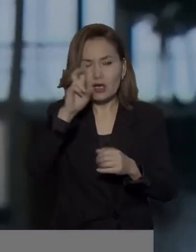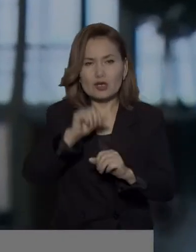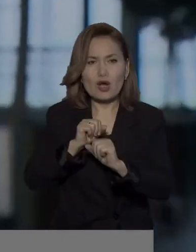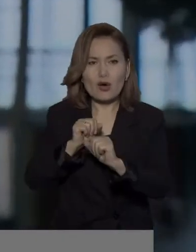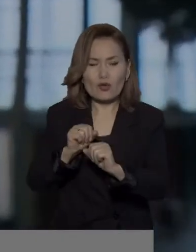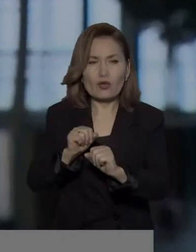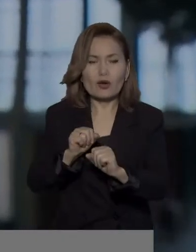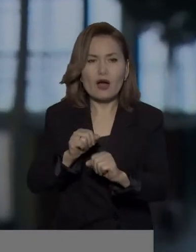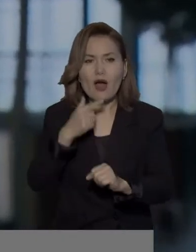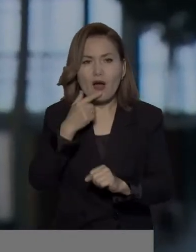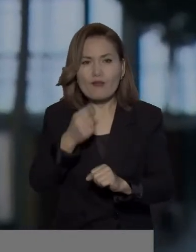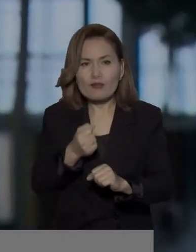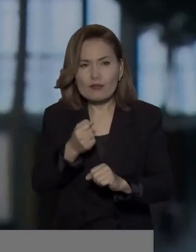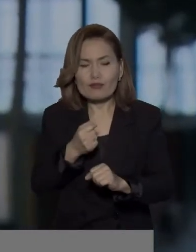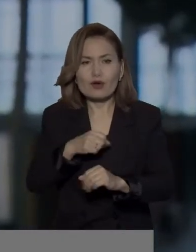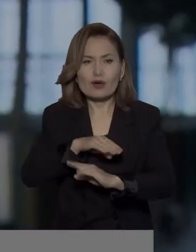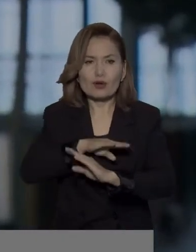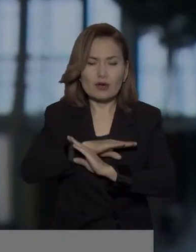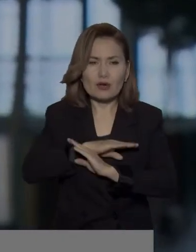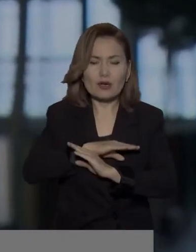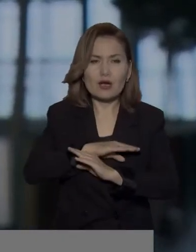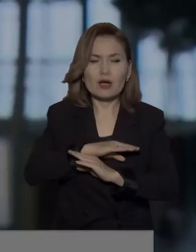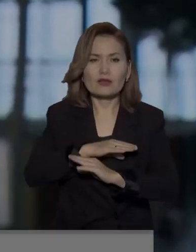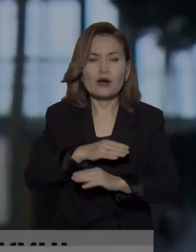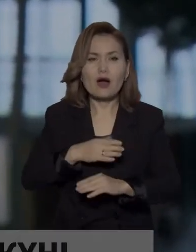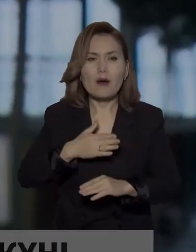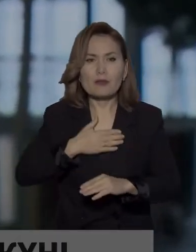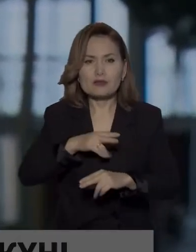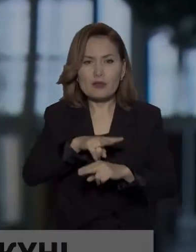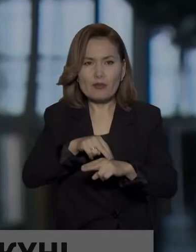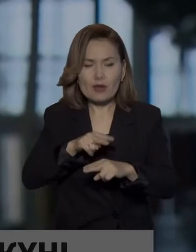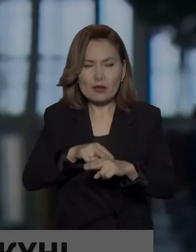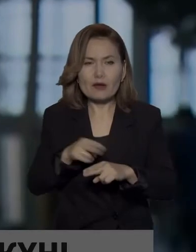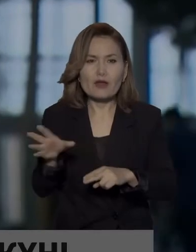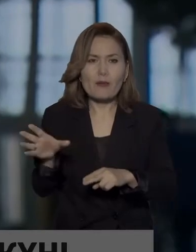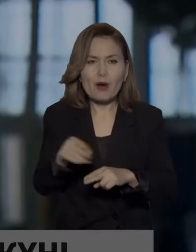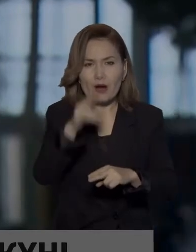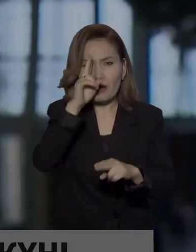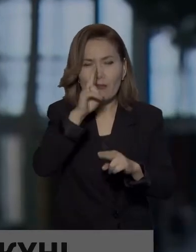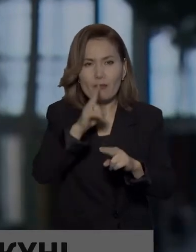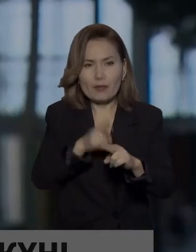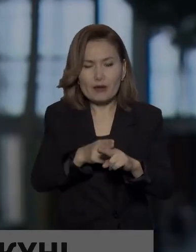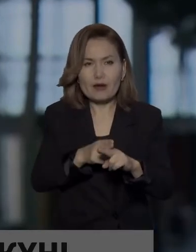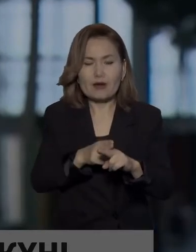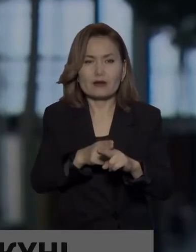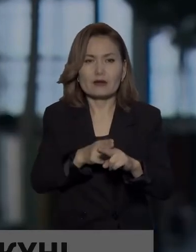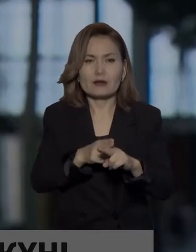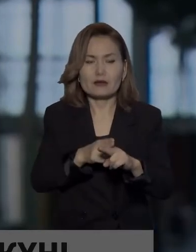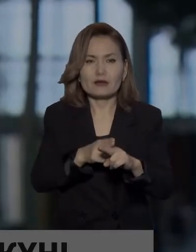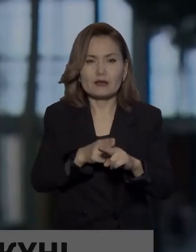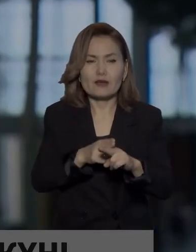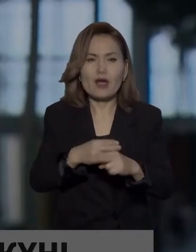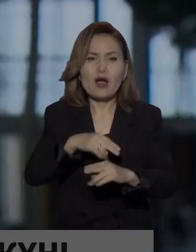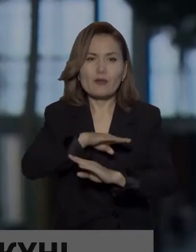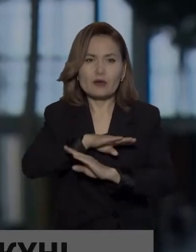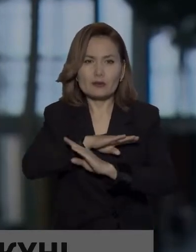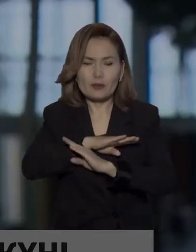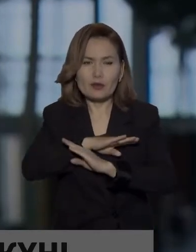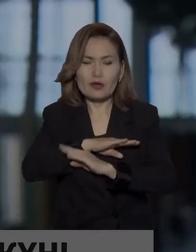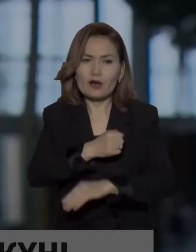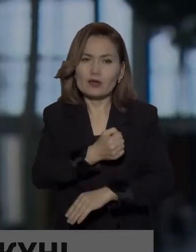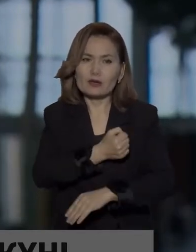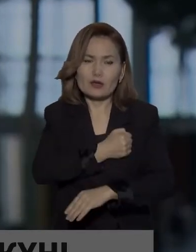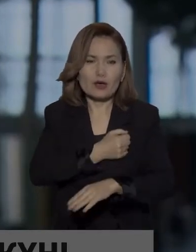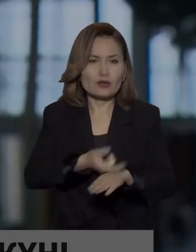мерт болған отан қорғаушыларымызды, барша бауырластарымыздың мерт болғанына